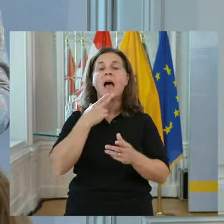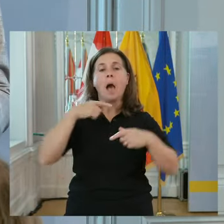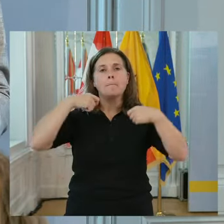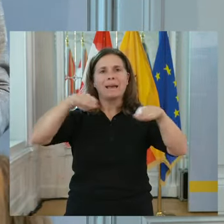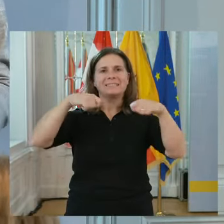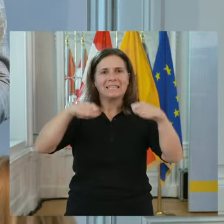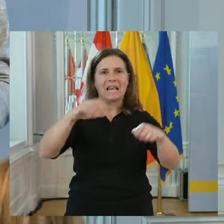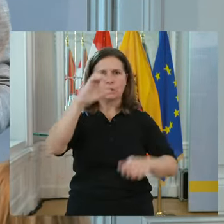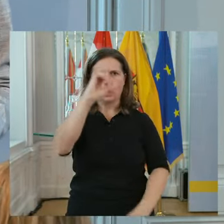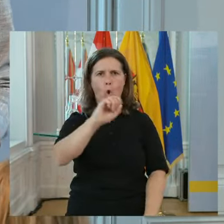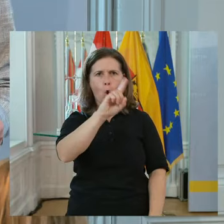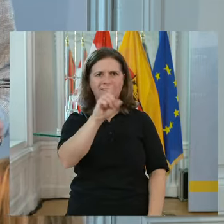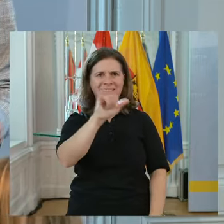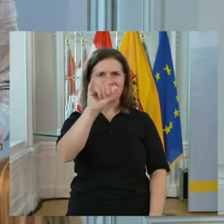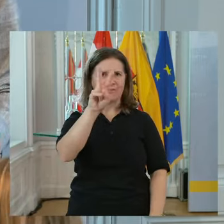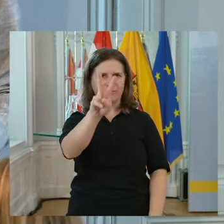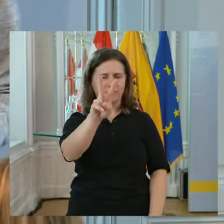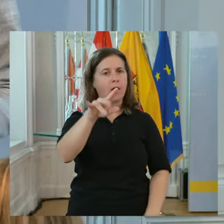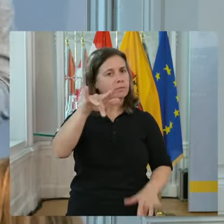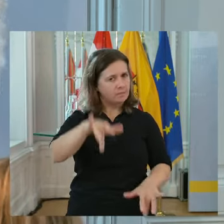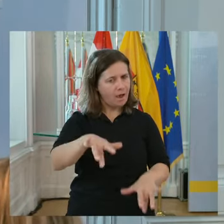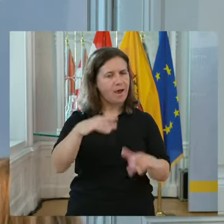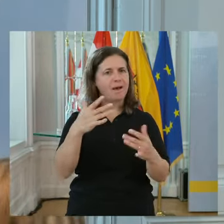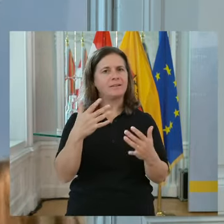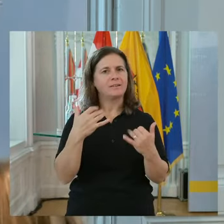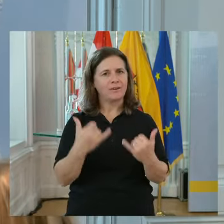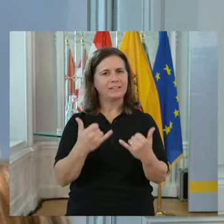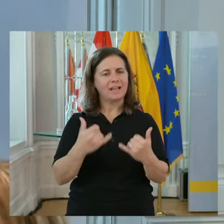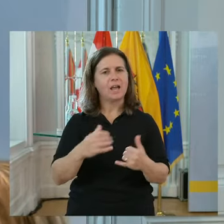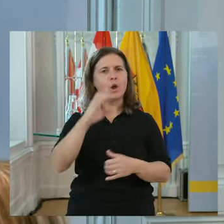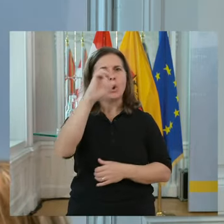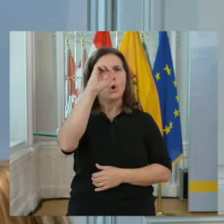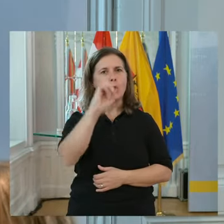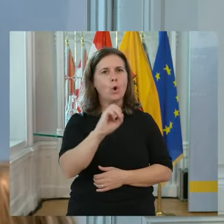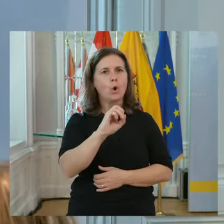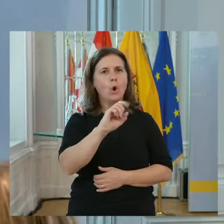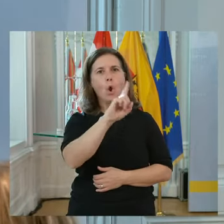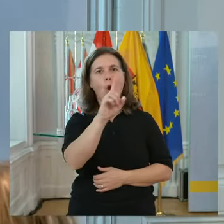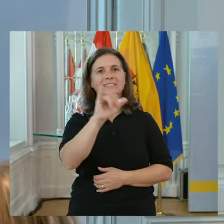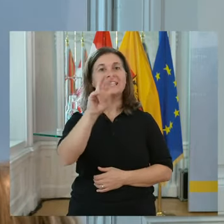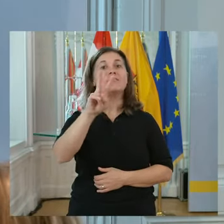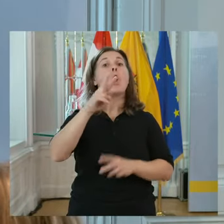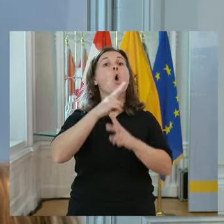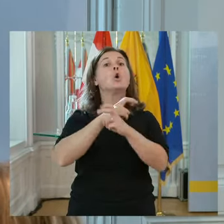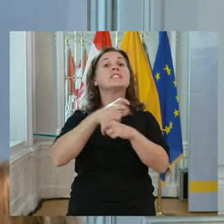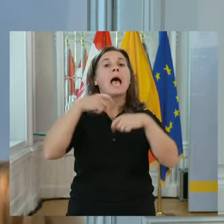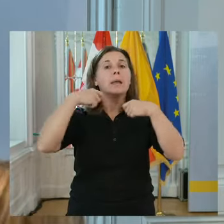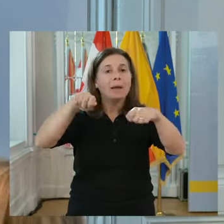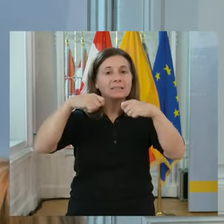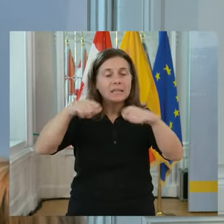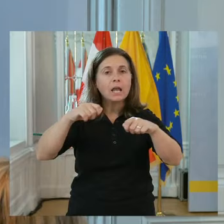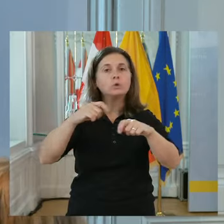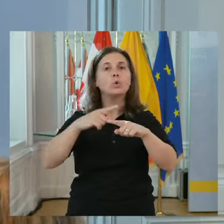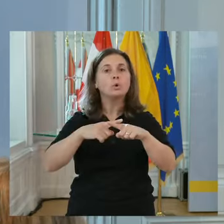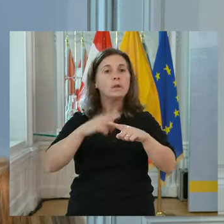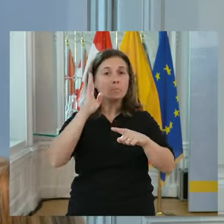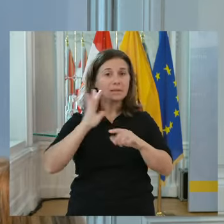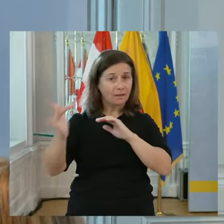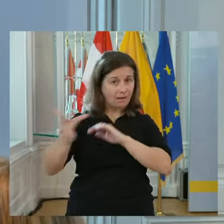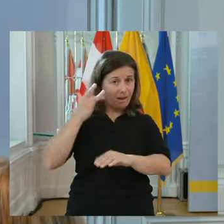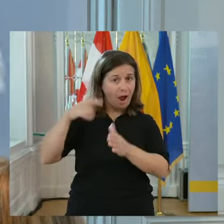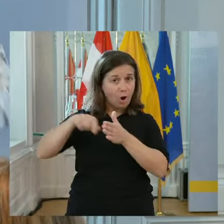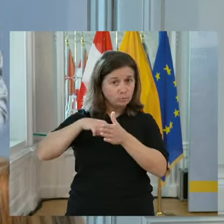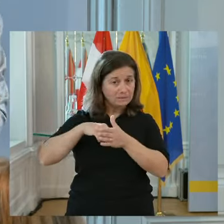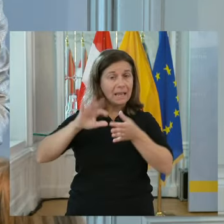des ÖZIF unter uns, ÖZIF, also Österreich-Präsident und verbessere mich bitte,